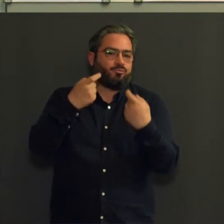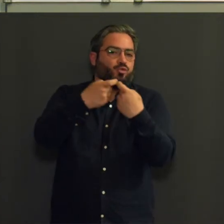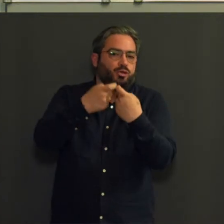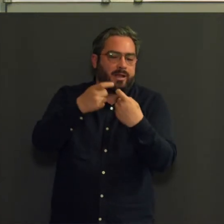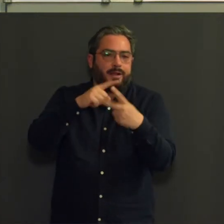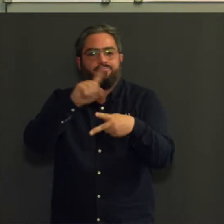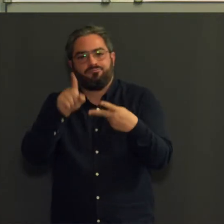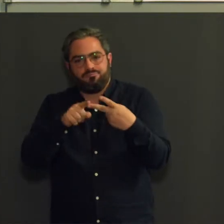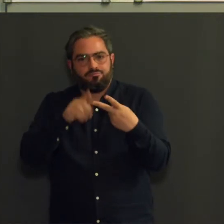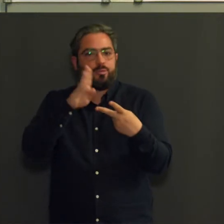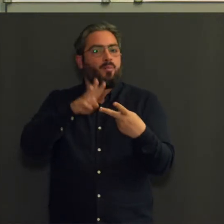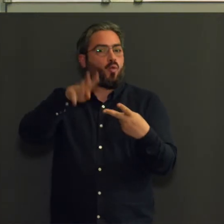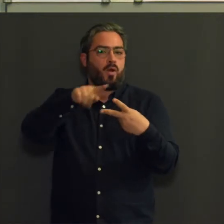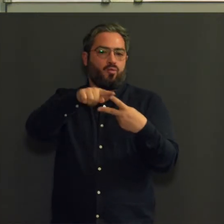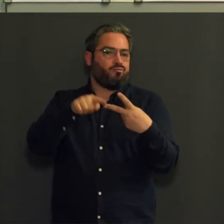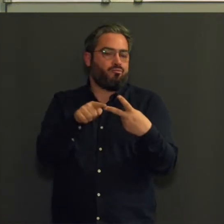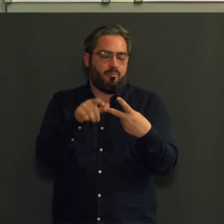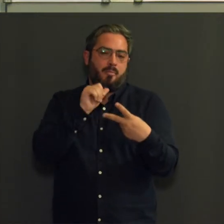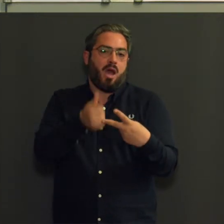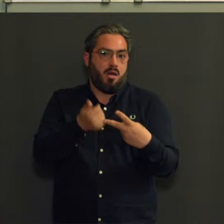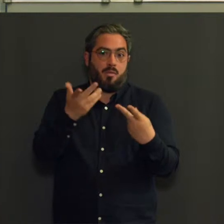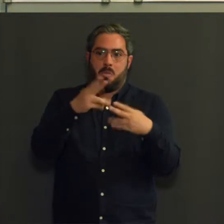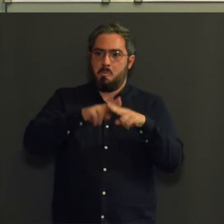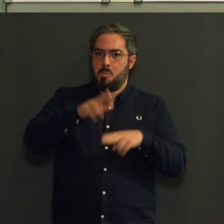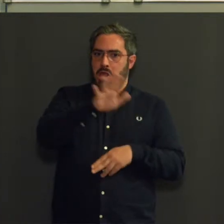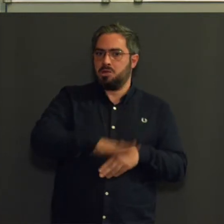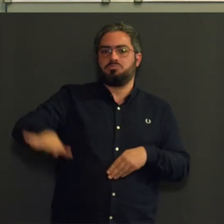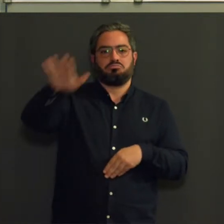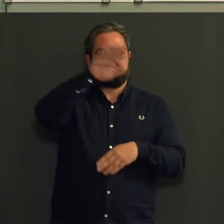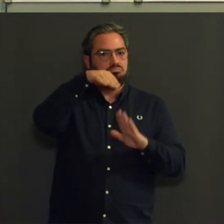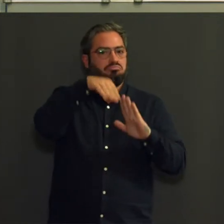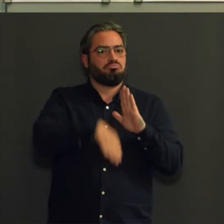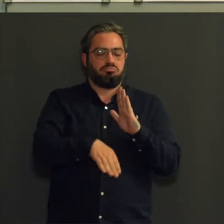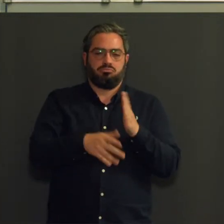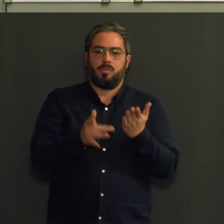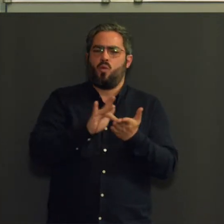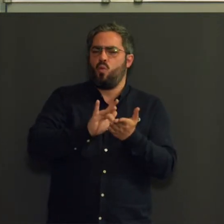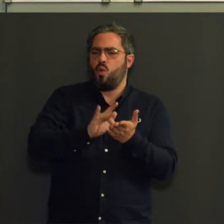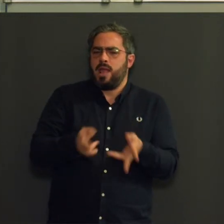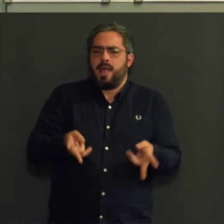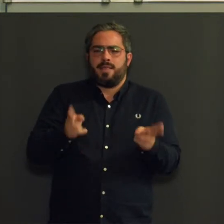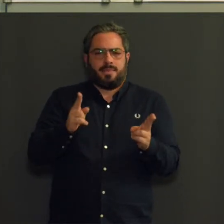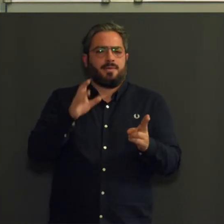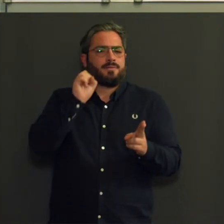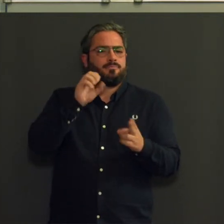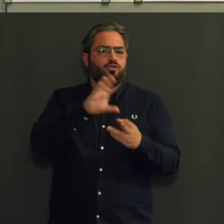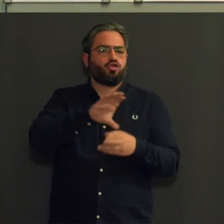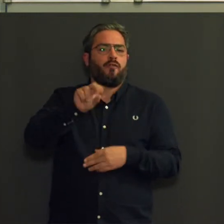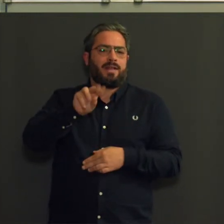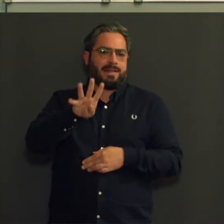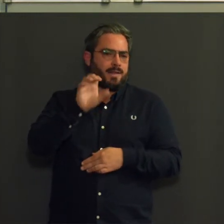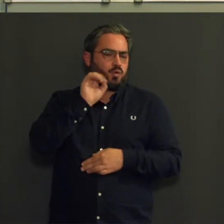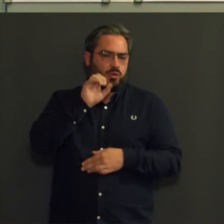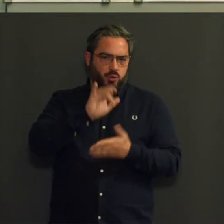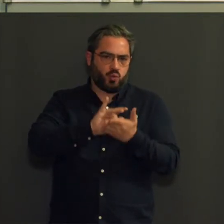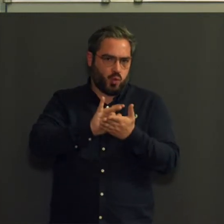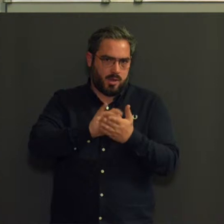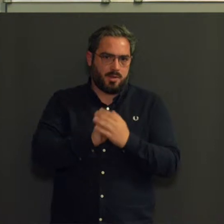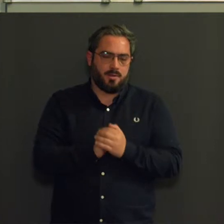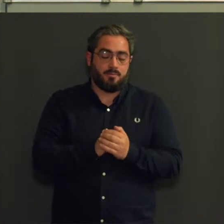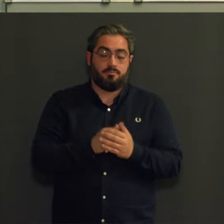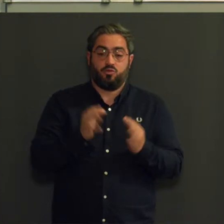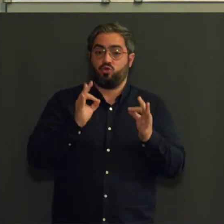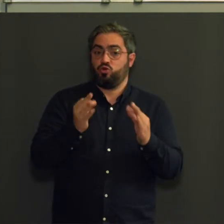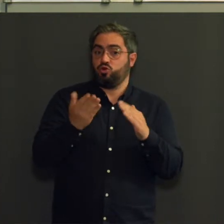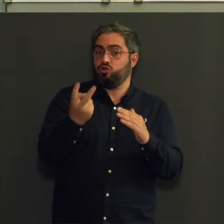Nous avons eu en moyenne 124 nouvelles admissions par jour, ce qui est là aussi une diminution de